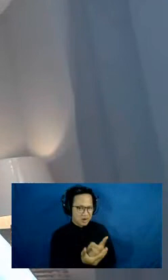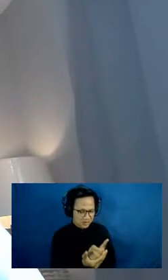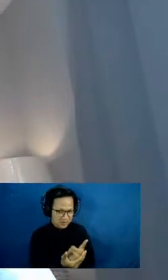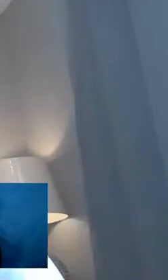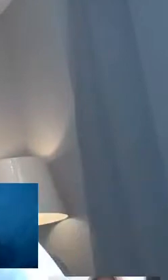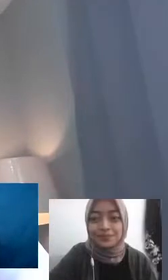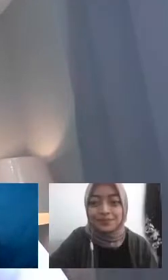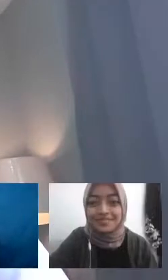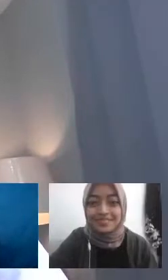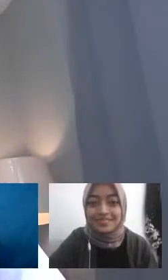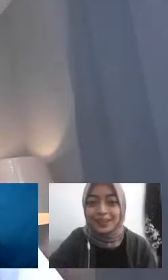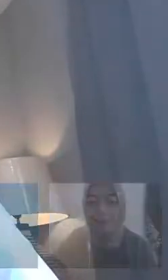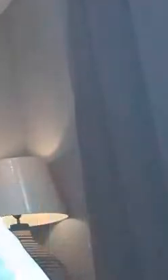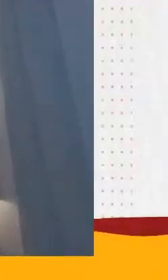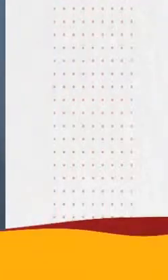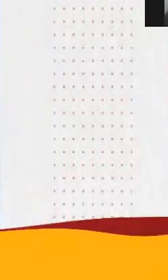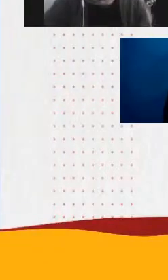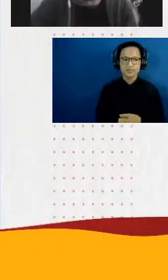Caca.